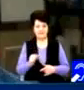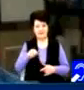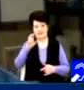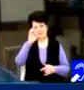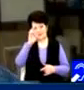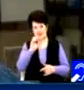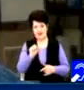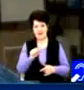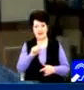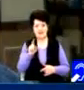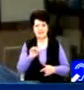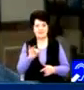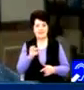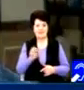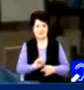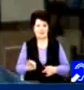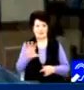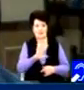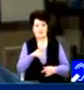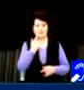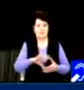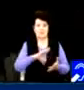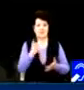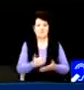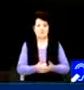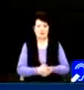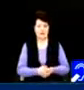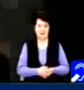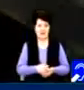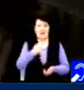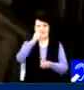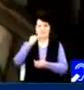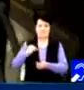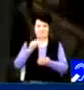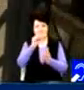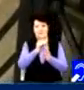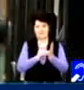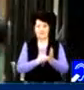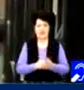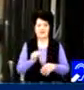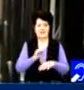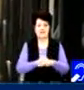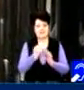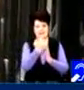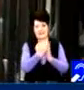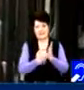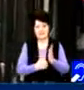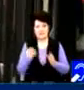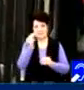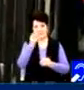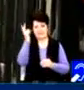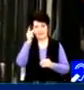asiatice și Europa desigur să spunem așa La general conform datelor statistice peste 4000 dintre studenți din instituțiile de